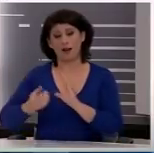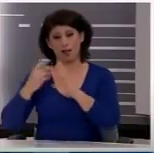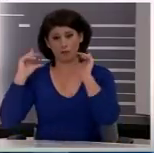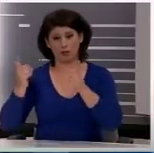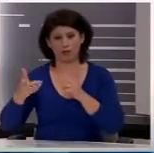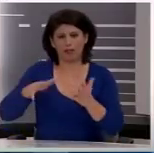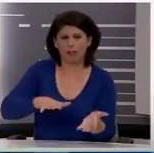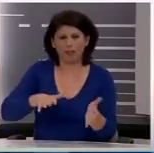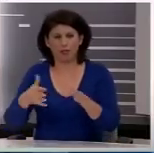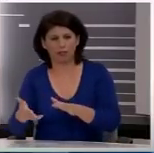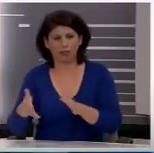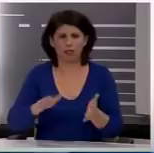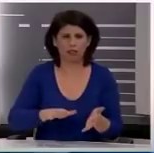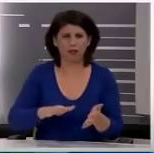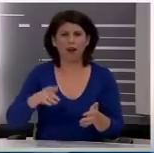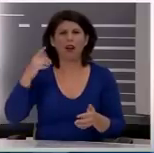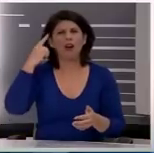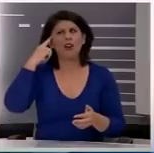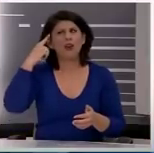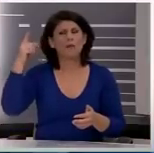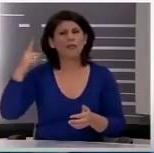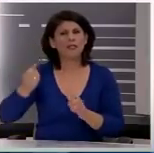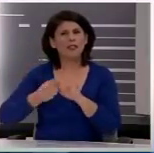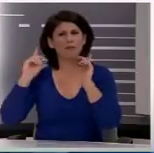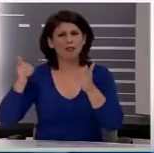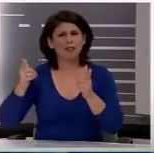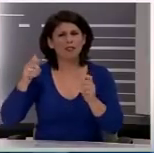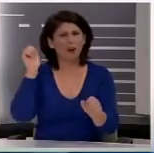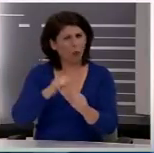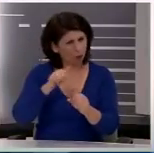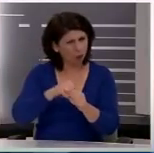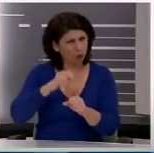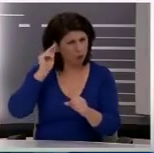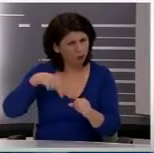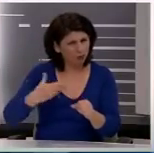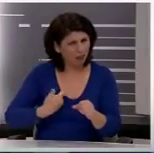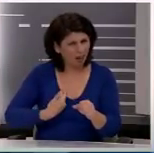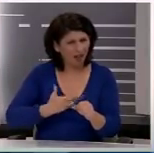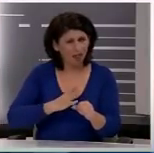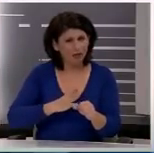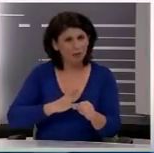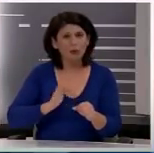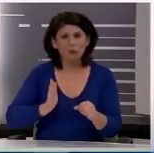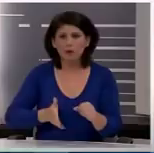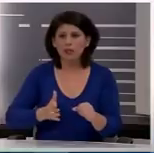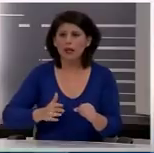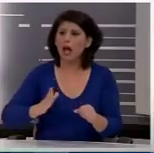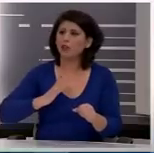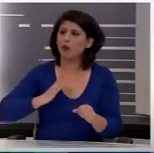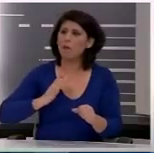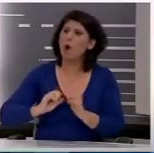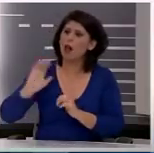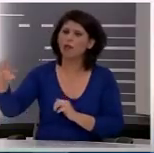ότι απευθύνεται σε χαχόλους. Αυτή είναι η αντίληψη που μπορεί να έχει ένας τρίτος παρατήρητης.